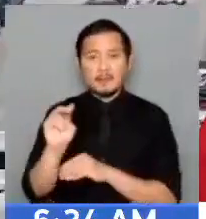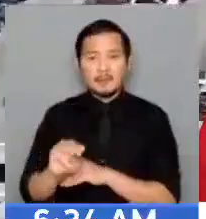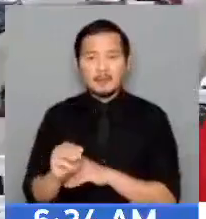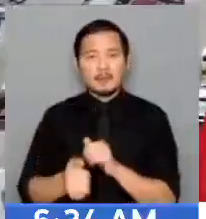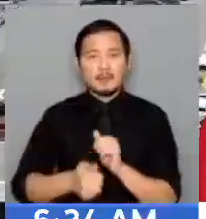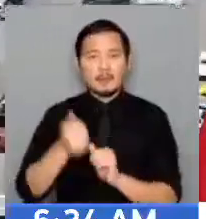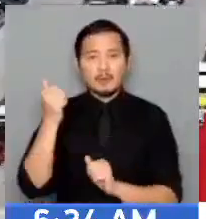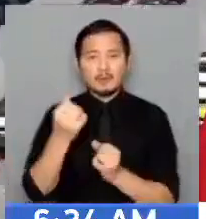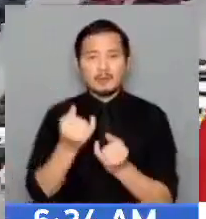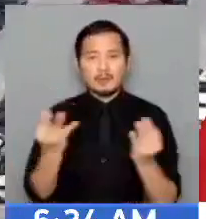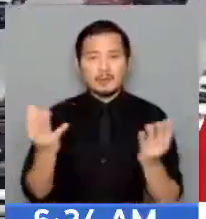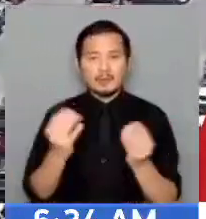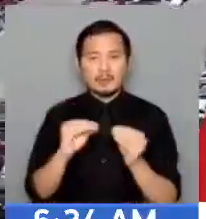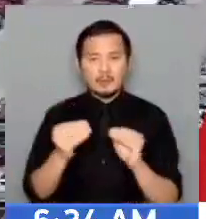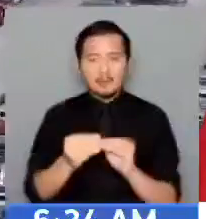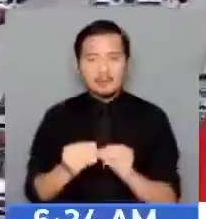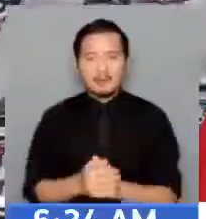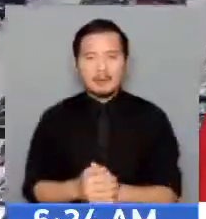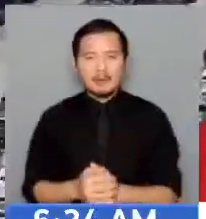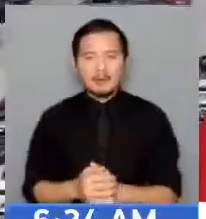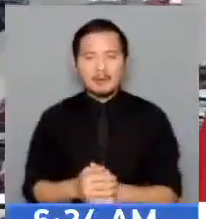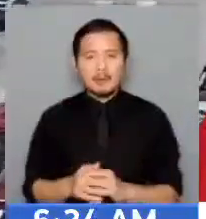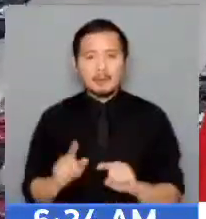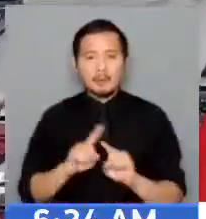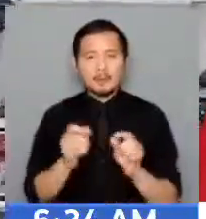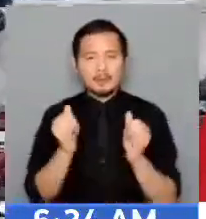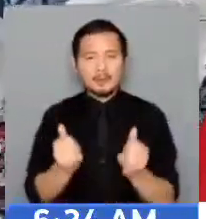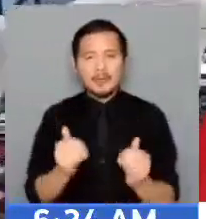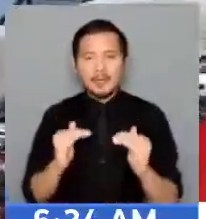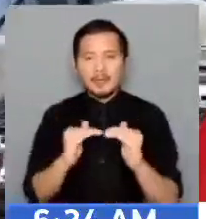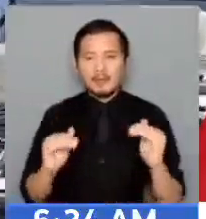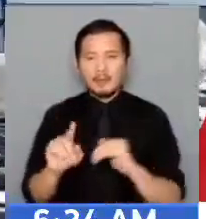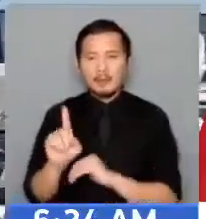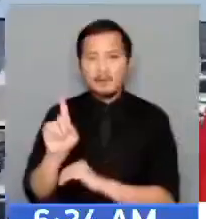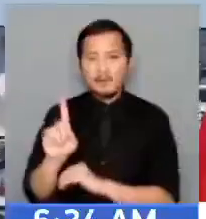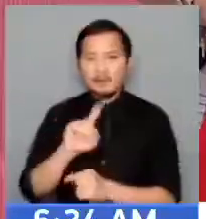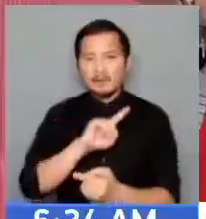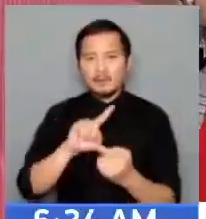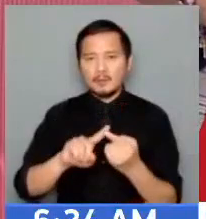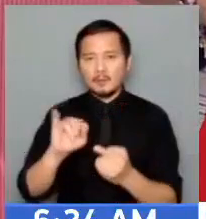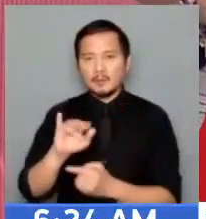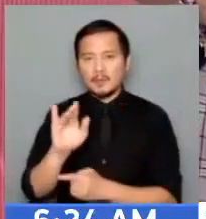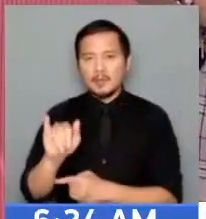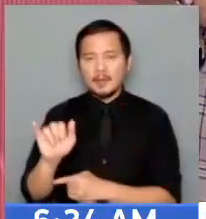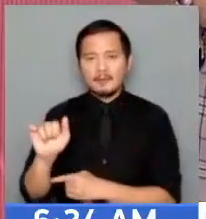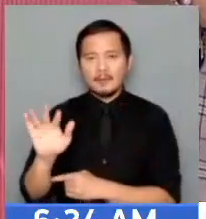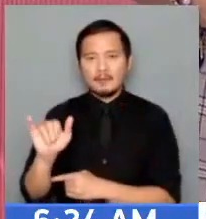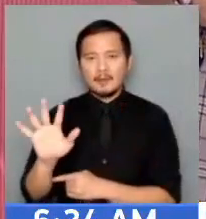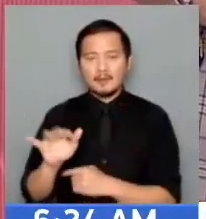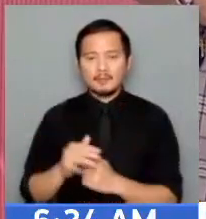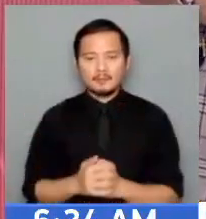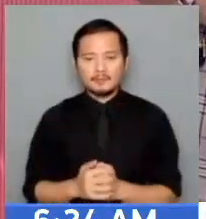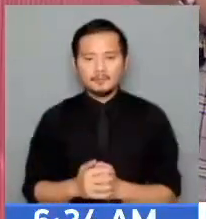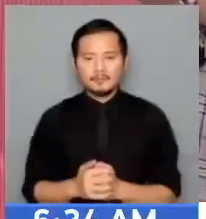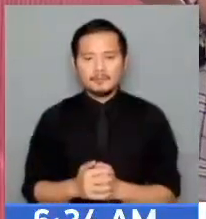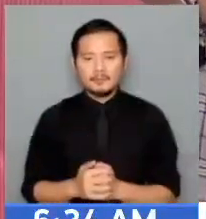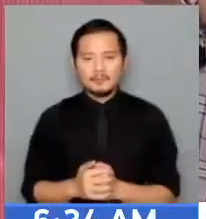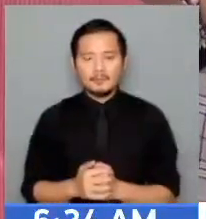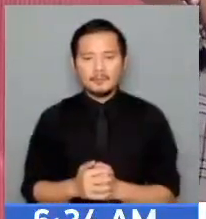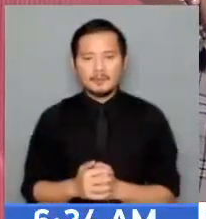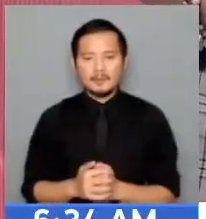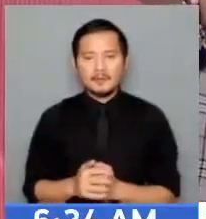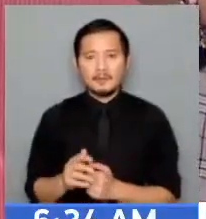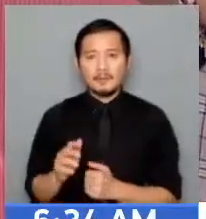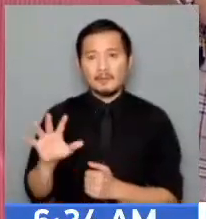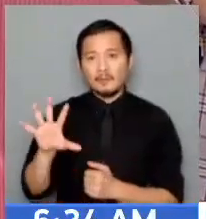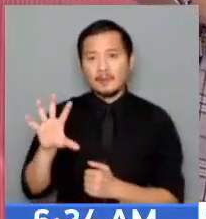pero mananatili pa rin ito sa Alert Level 1 hanggang July 15. Naman ang 50 ang mga kaso ng Omicron